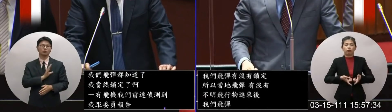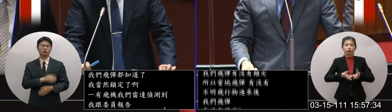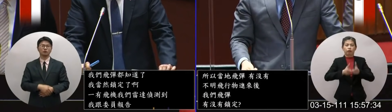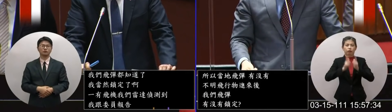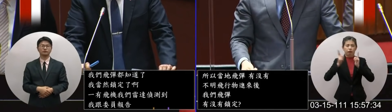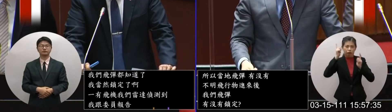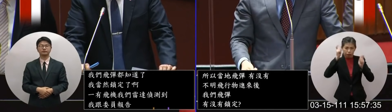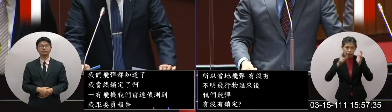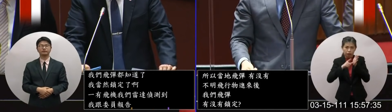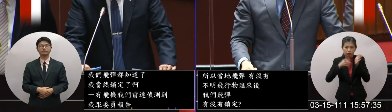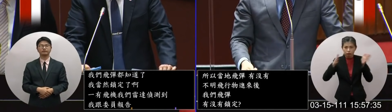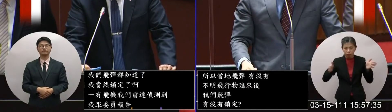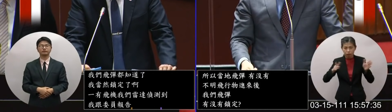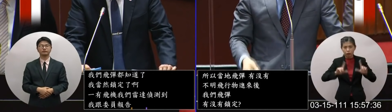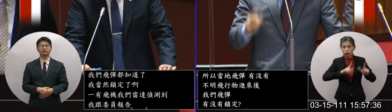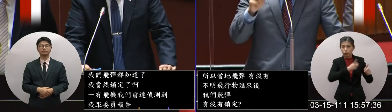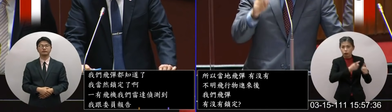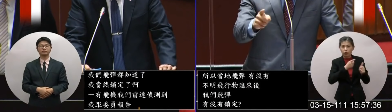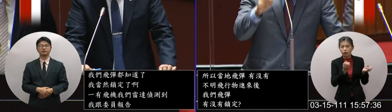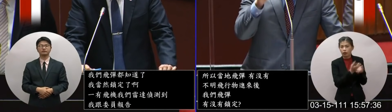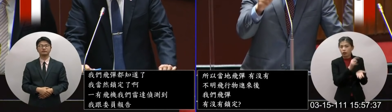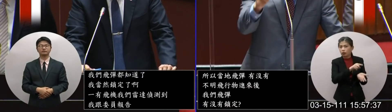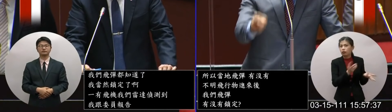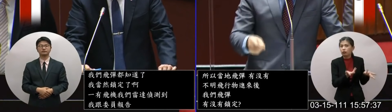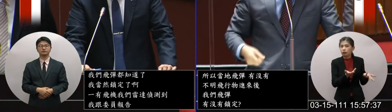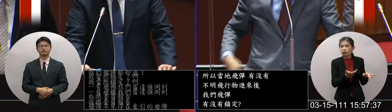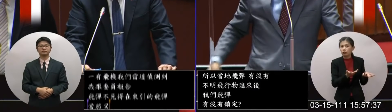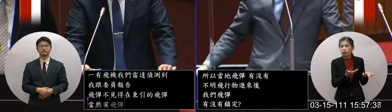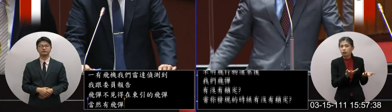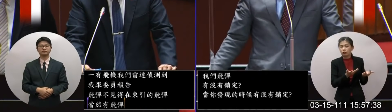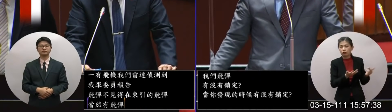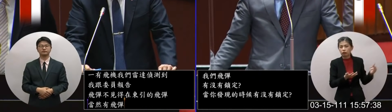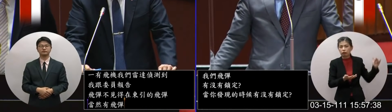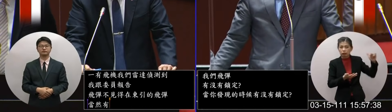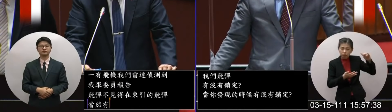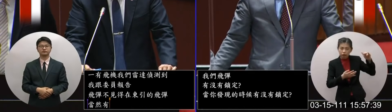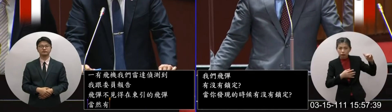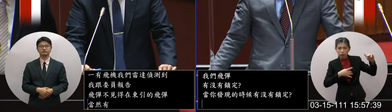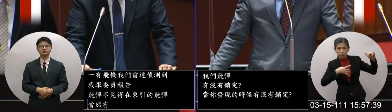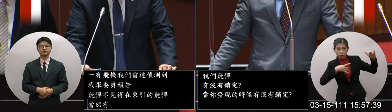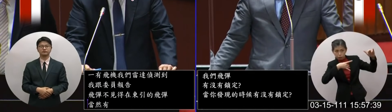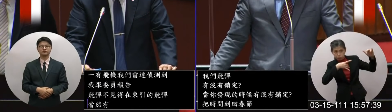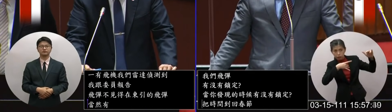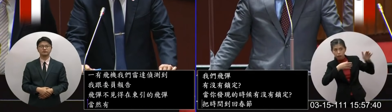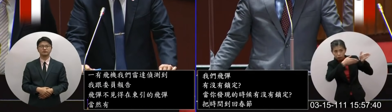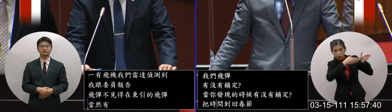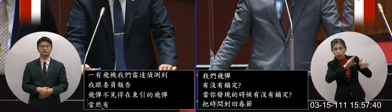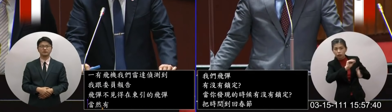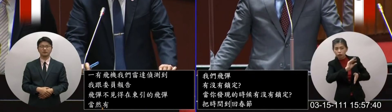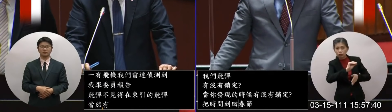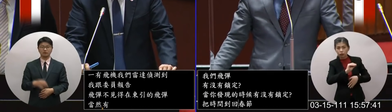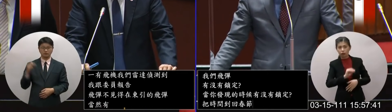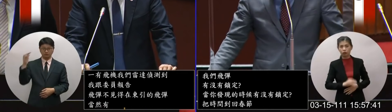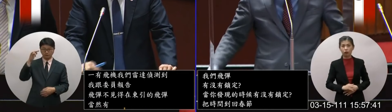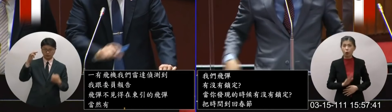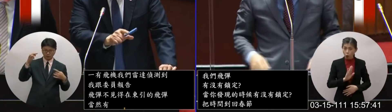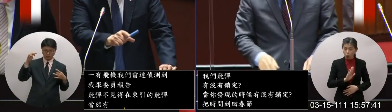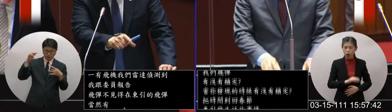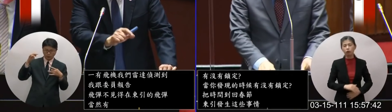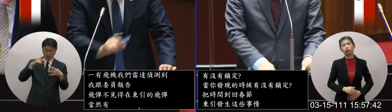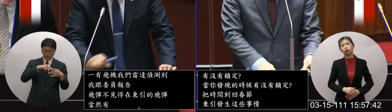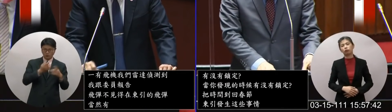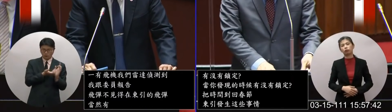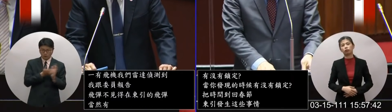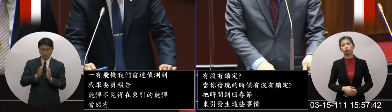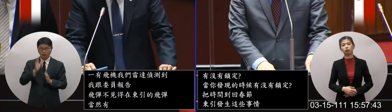春节期间，东引发生这件事情，当时候飞弹有没有锁定？ 当时飞弹有锁定， 有锁定， 有锁定，因为